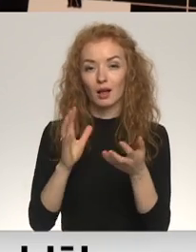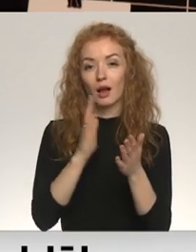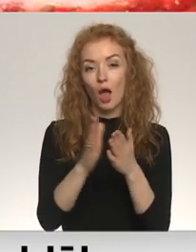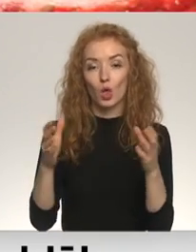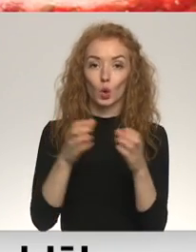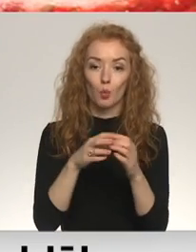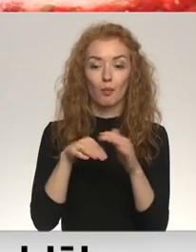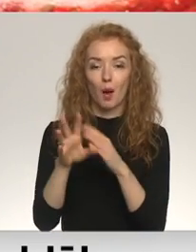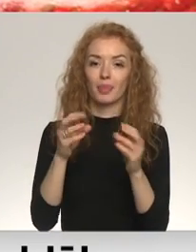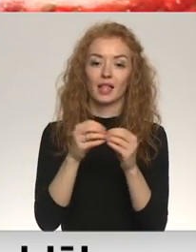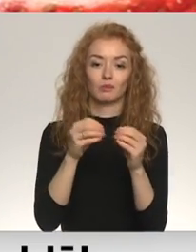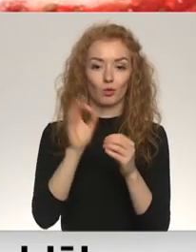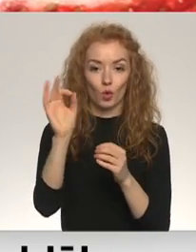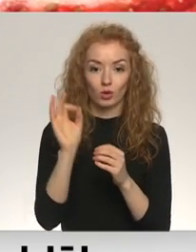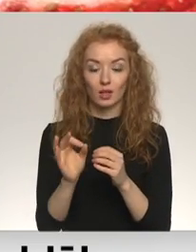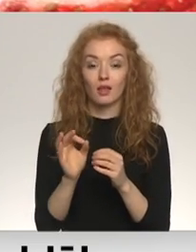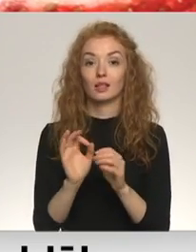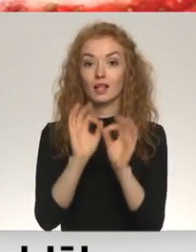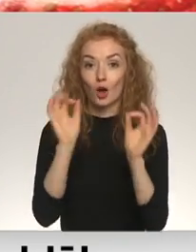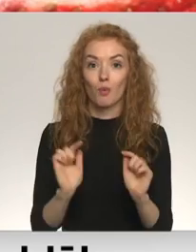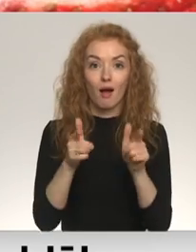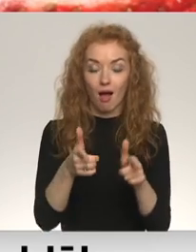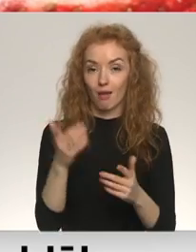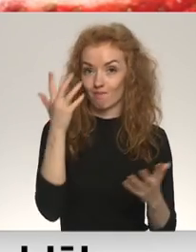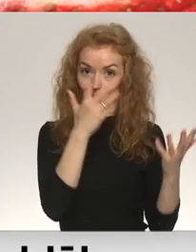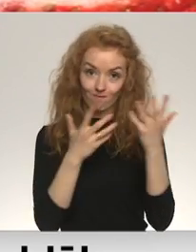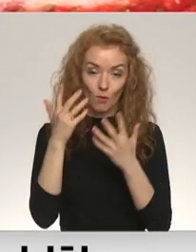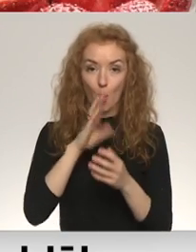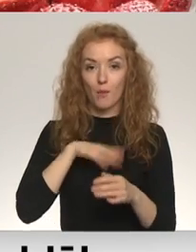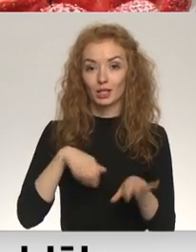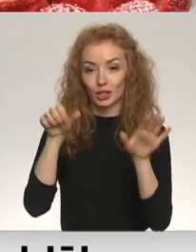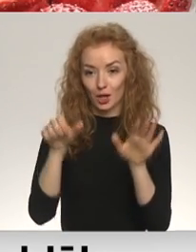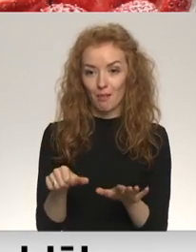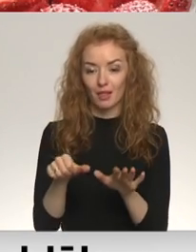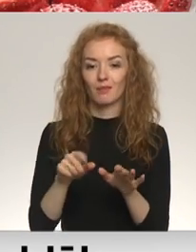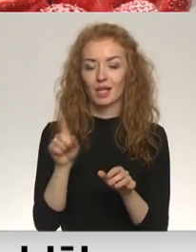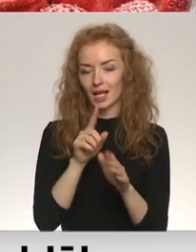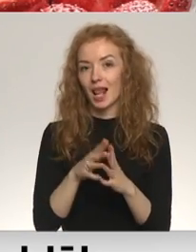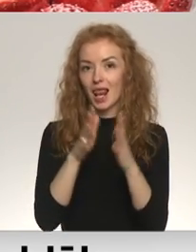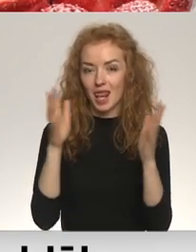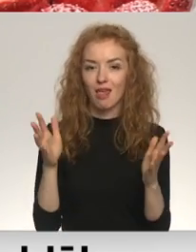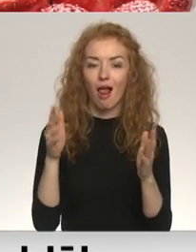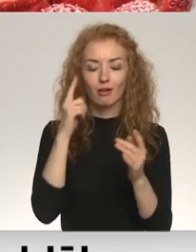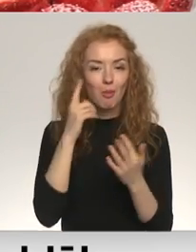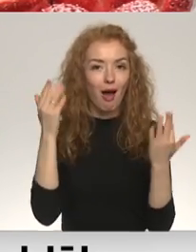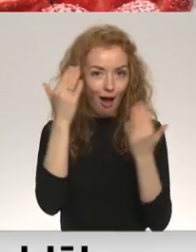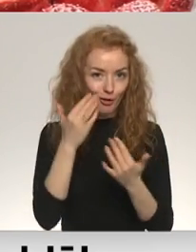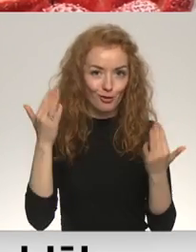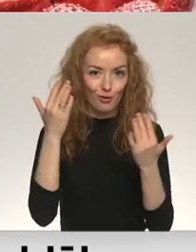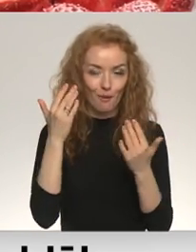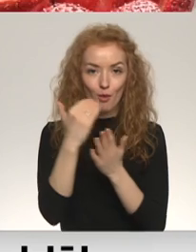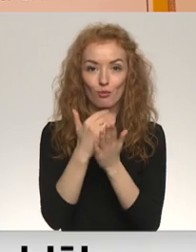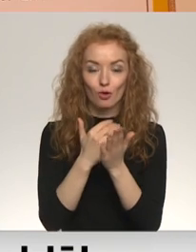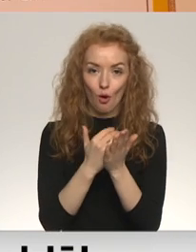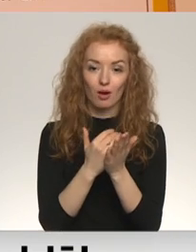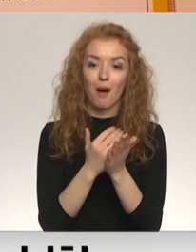ne vairāk. Viņi atnāk tādi pilnīgi nezinoši, un tad pēc tiem 6 mēnešiem viņiem ir lielas un dziļas pārdomas. Programma